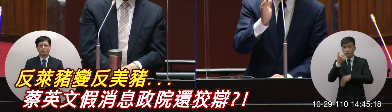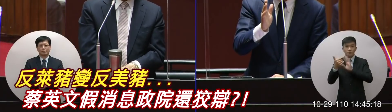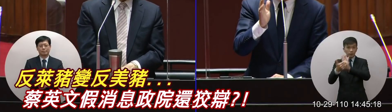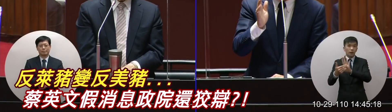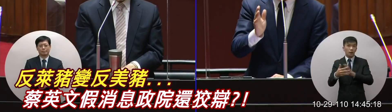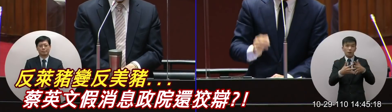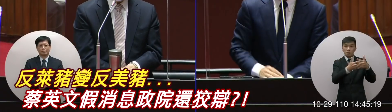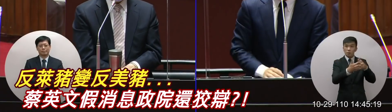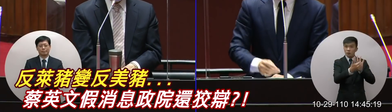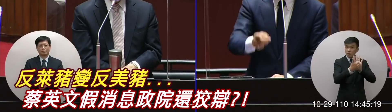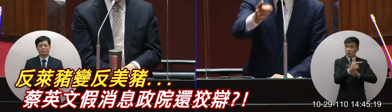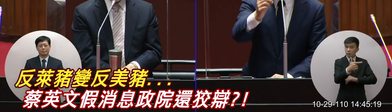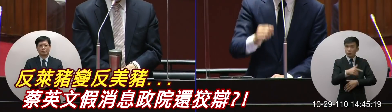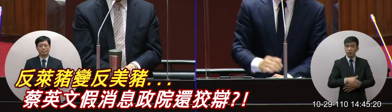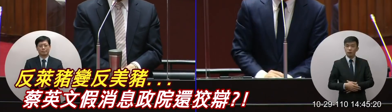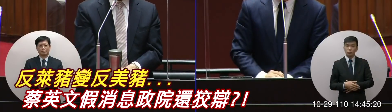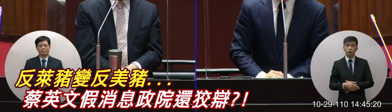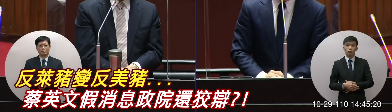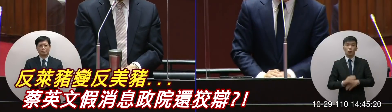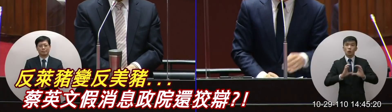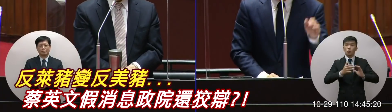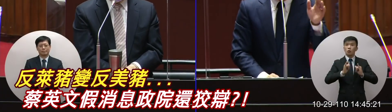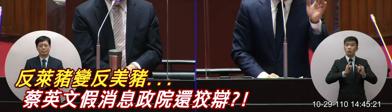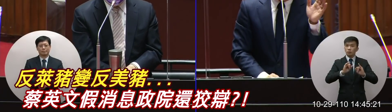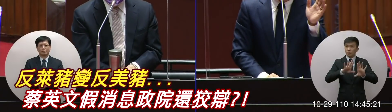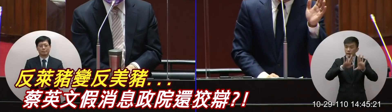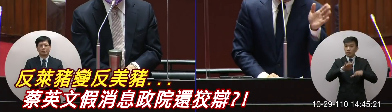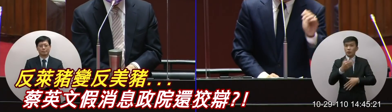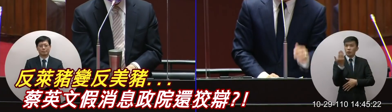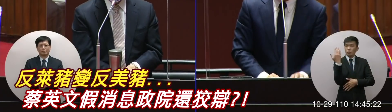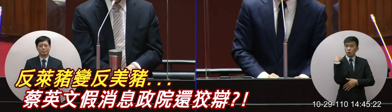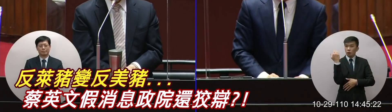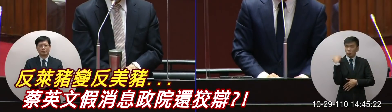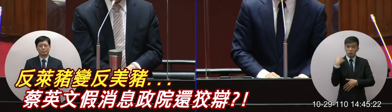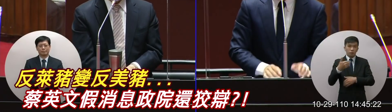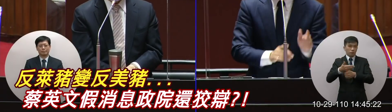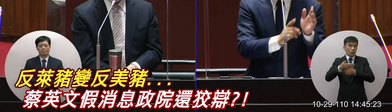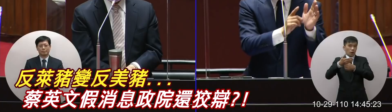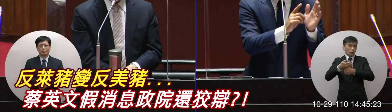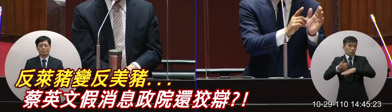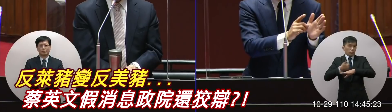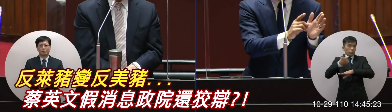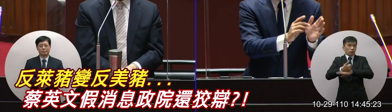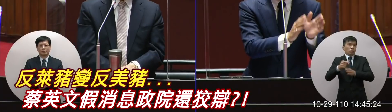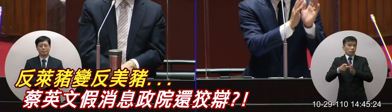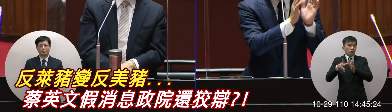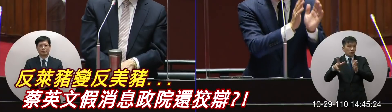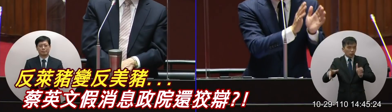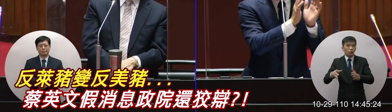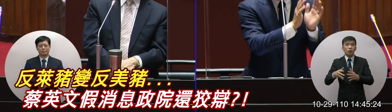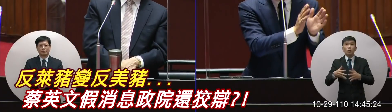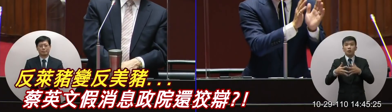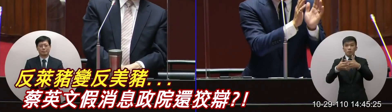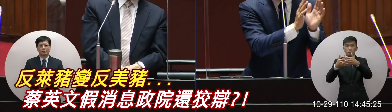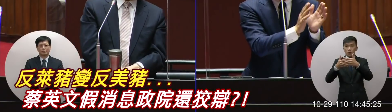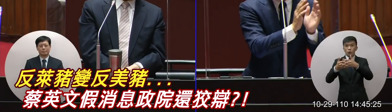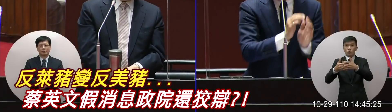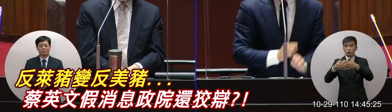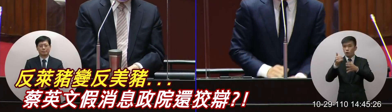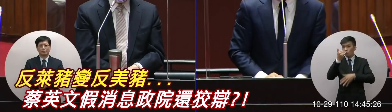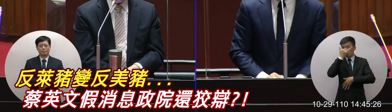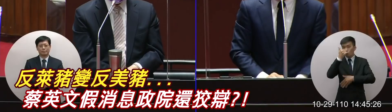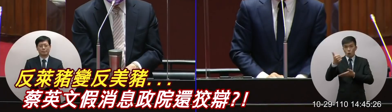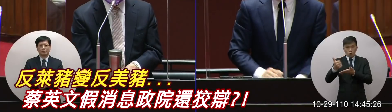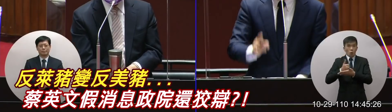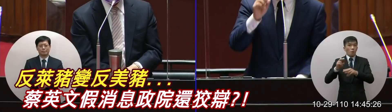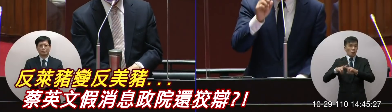挡过美猪。美猪什么时候开放的？马政府时代开放的，只是那时候的美猪进来是不含莱克多